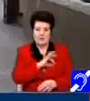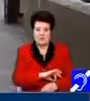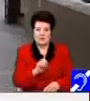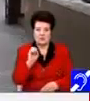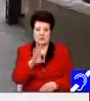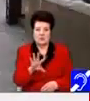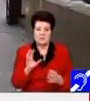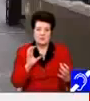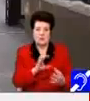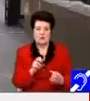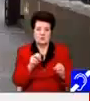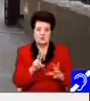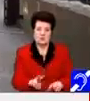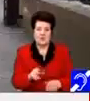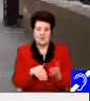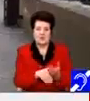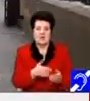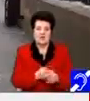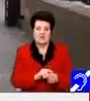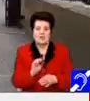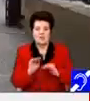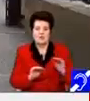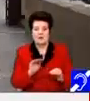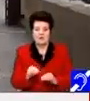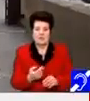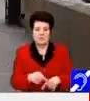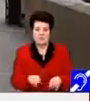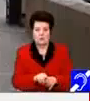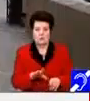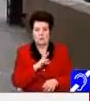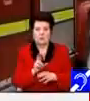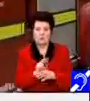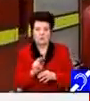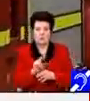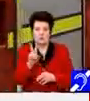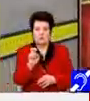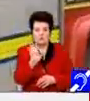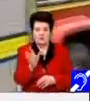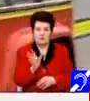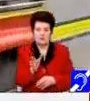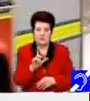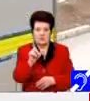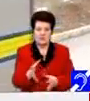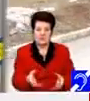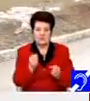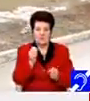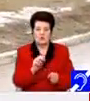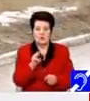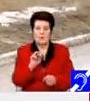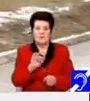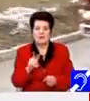de 15 autospeciale de intervenție și echipamente. Totodată au fost instruiți peste 250 de salvatori și pompieri